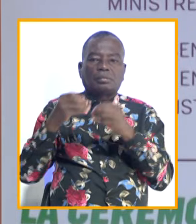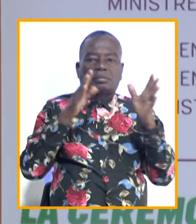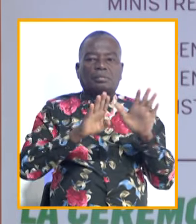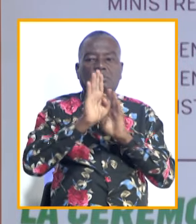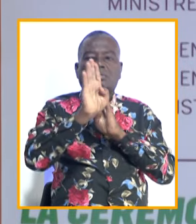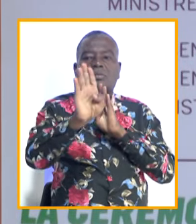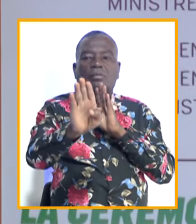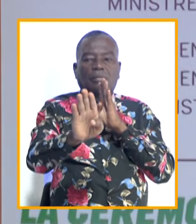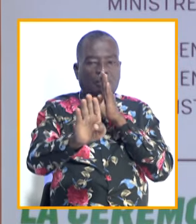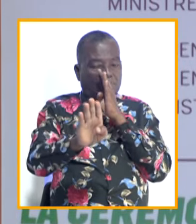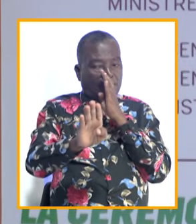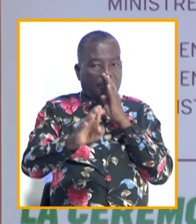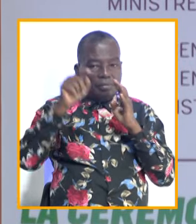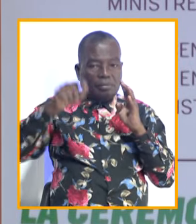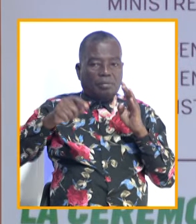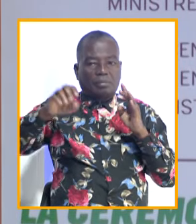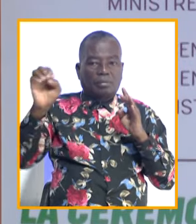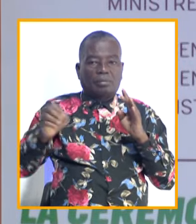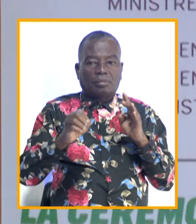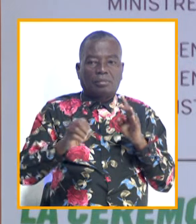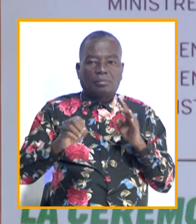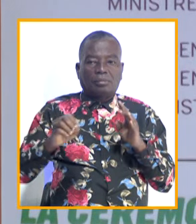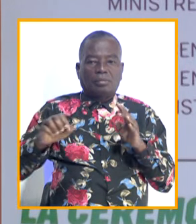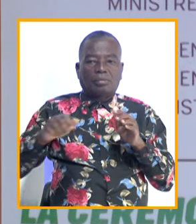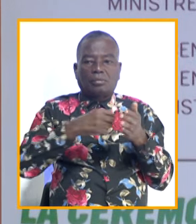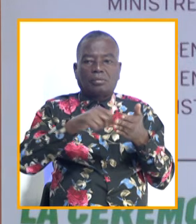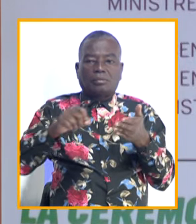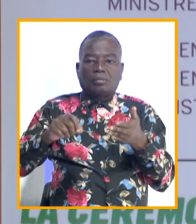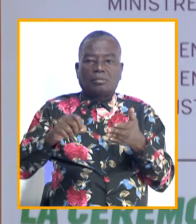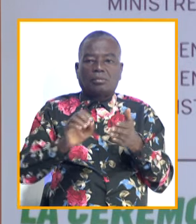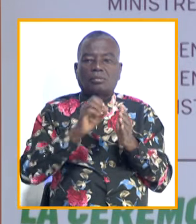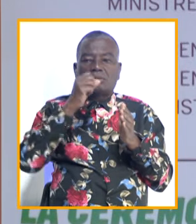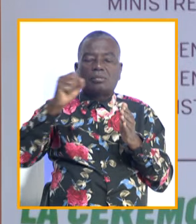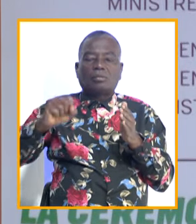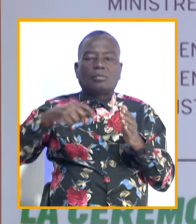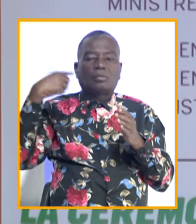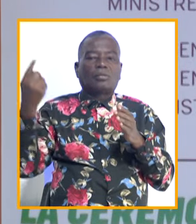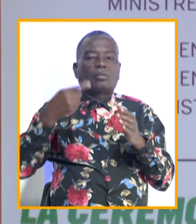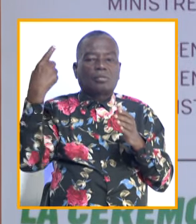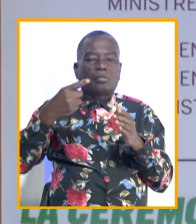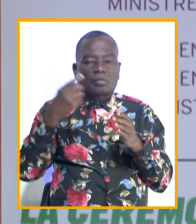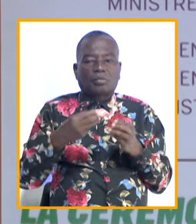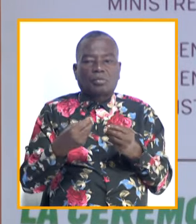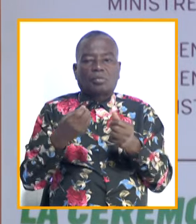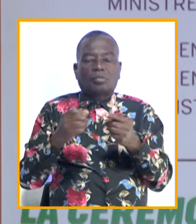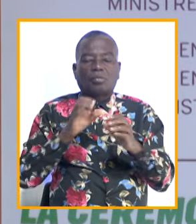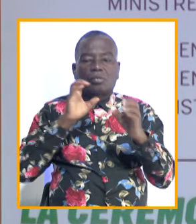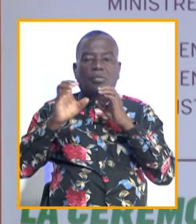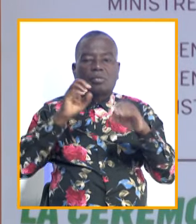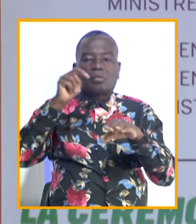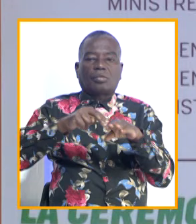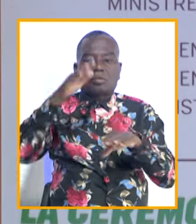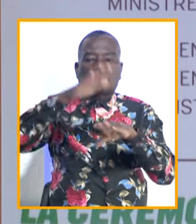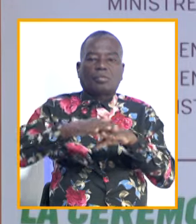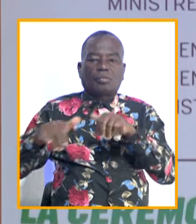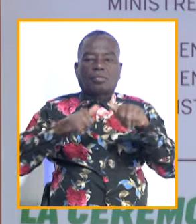avant la nécessité d'élaborer et de diffuser régulièrement des produits de communication sur